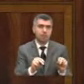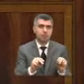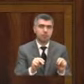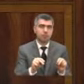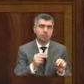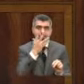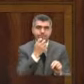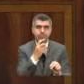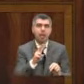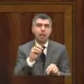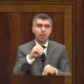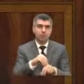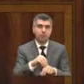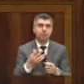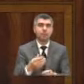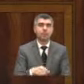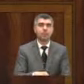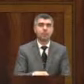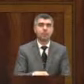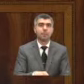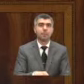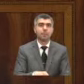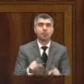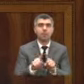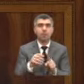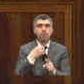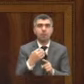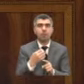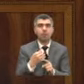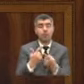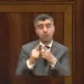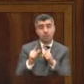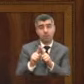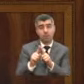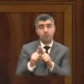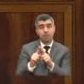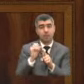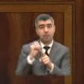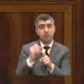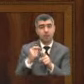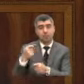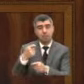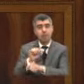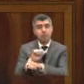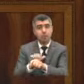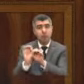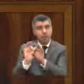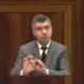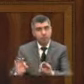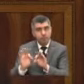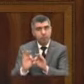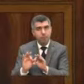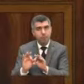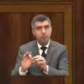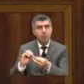ومتأسف لان هذا الشيء راه عندنا يعني مباح. انا في القطاع غير المهيكل ومشكل ديالك، ما